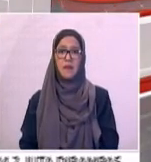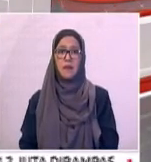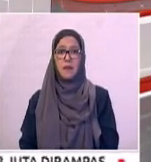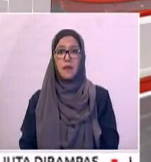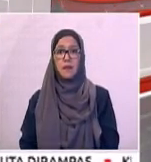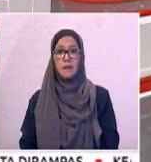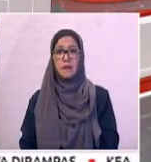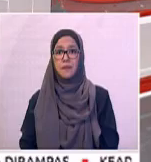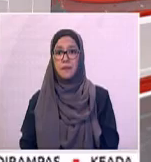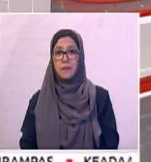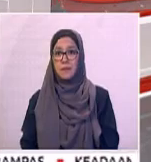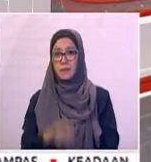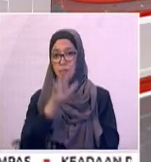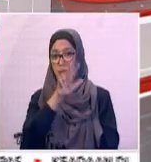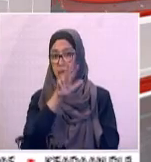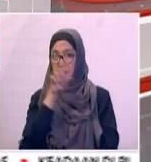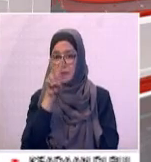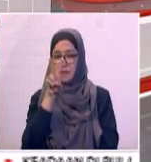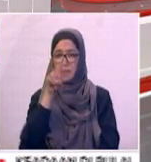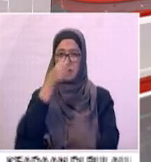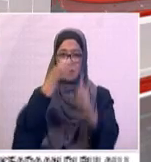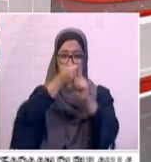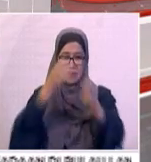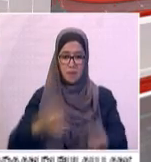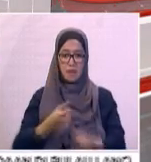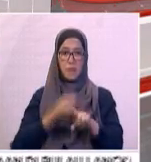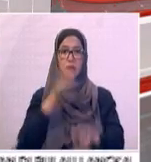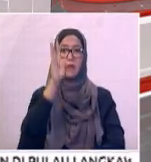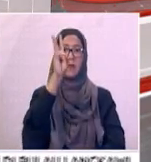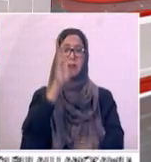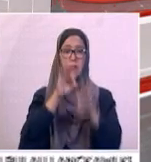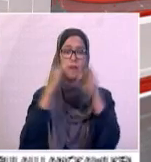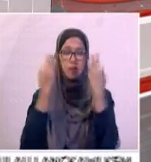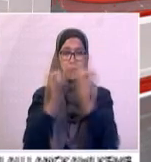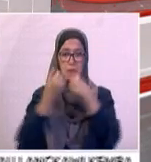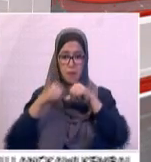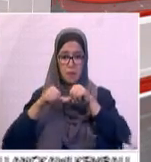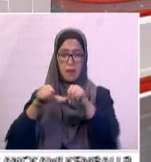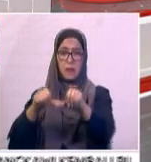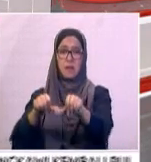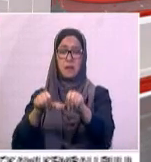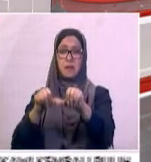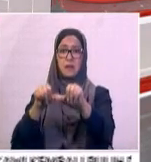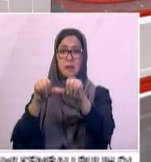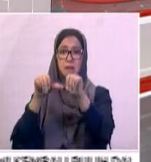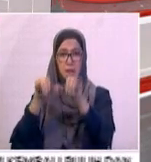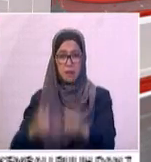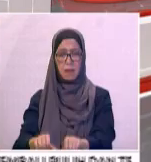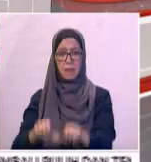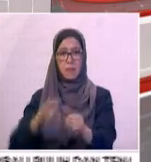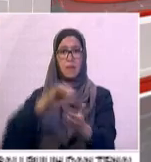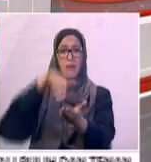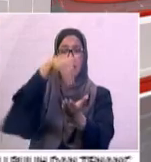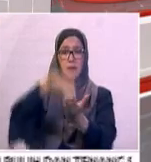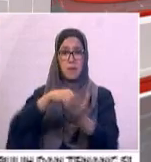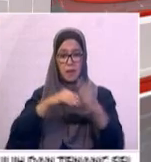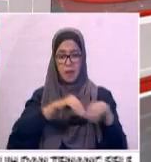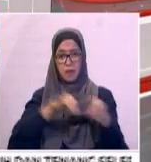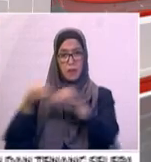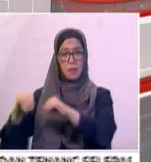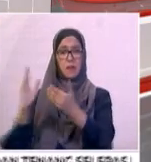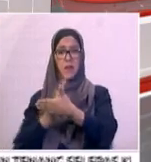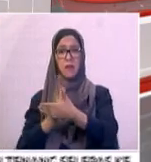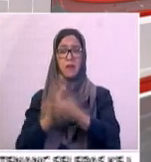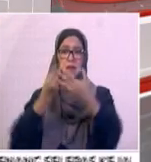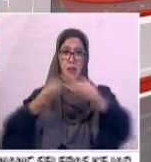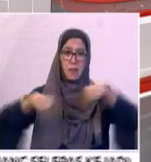Baik, sementara itu, 32 mangsa dari 6 keluarga masih berada di pusat pemindahan sementara di Masjid dan Dewan Kafa Kuala